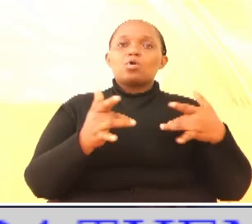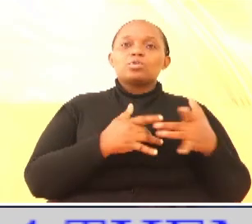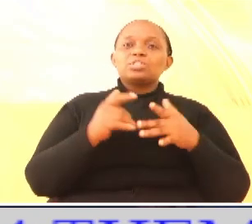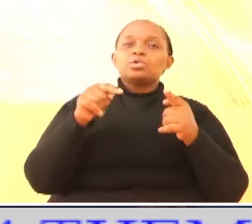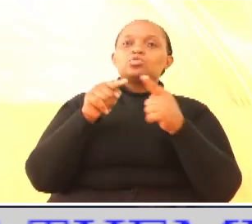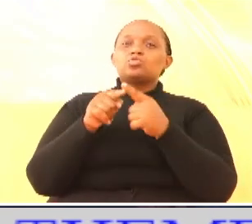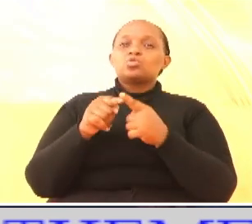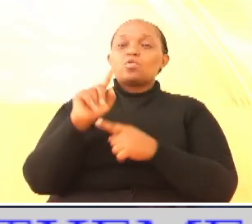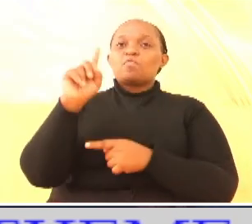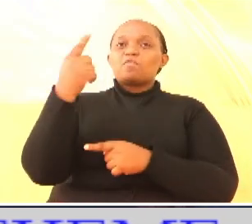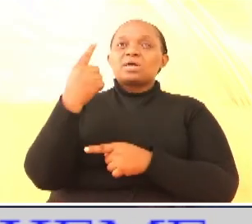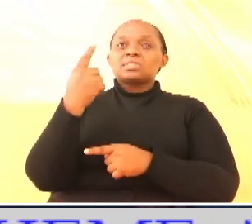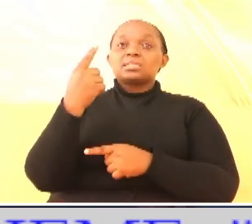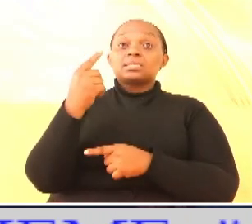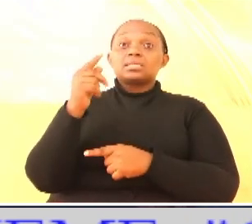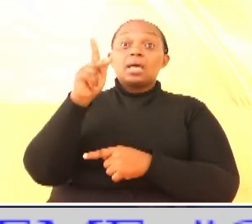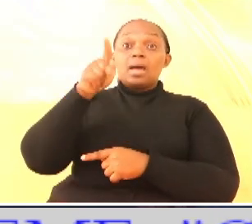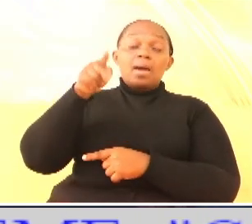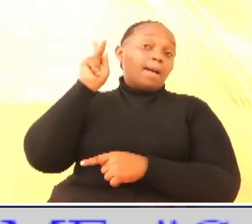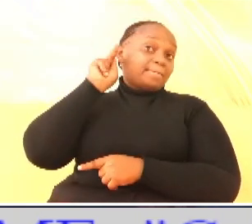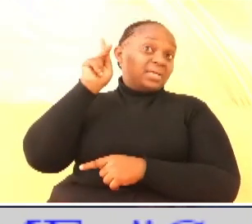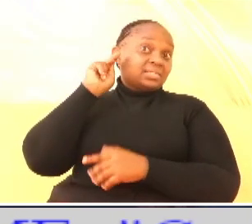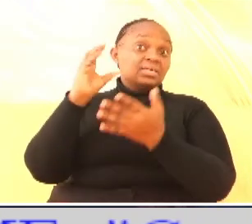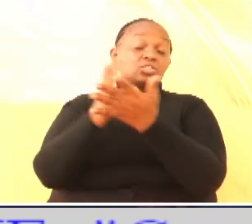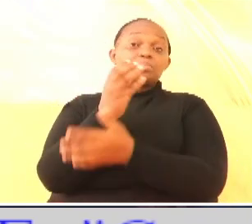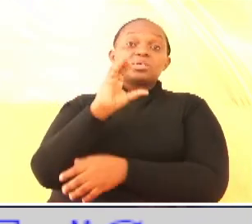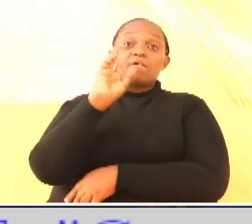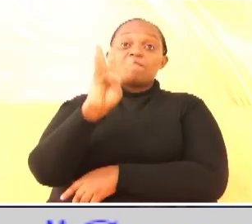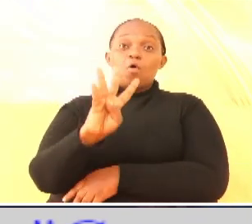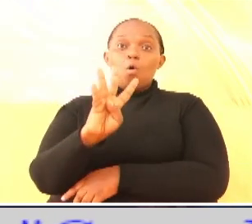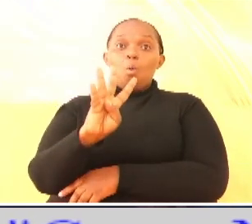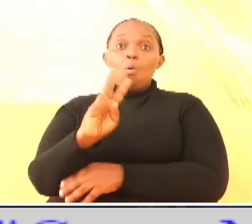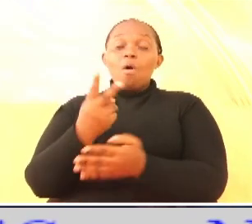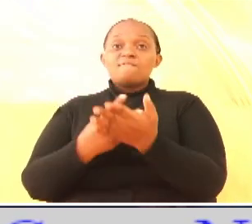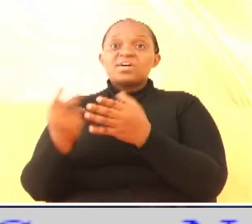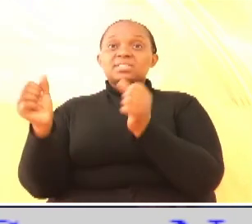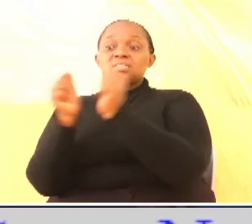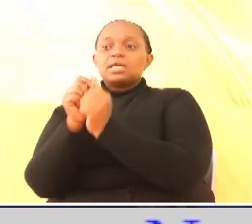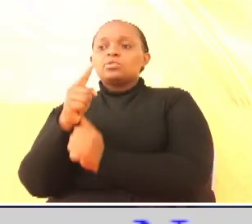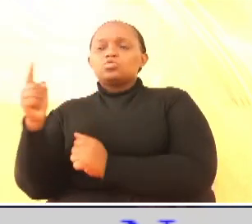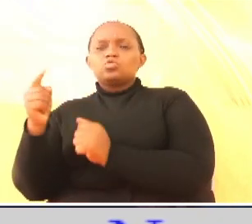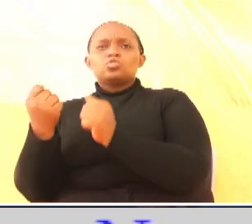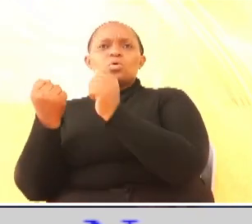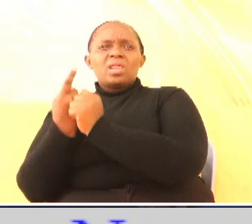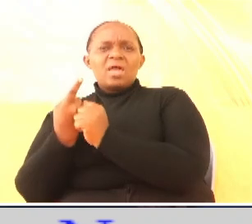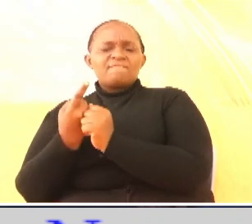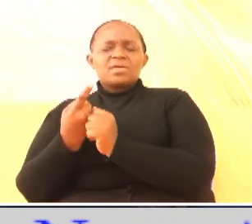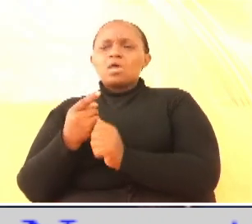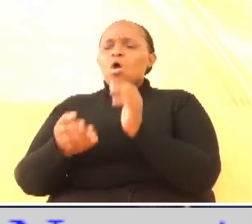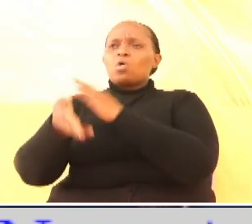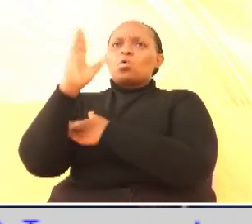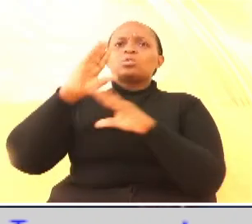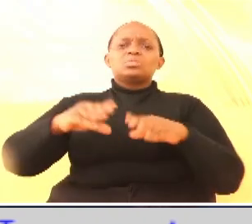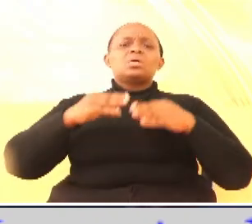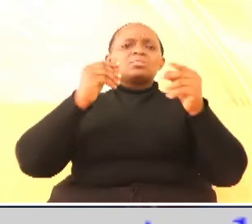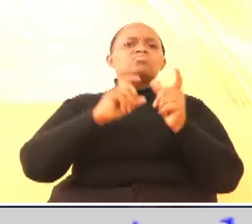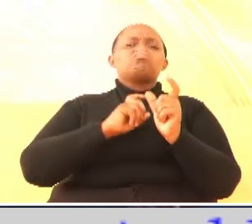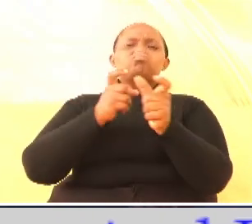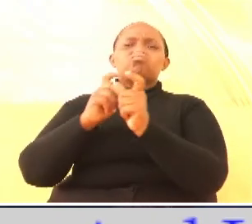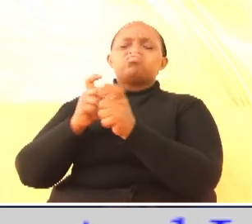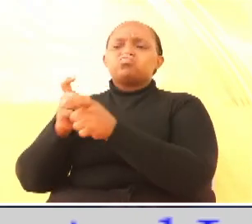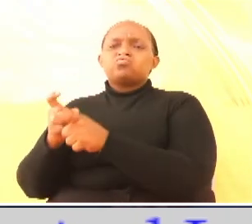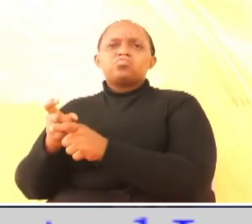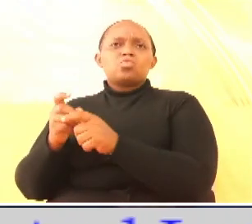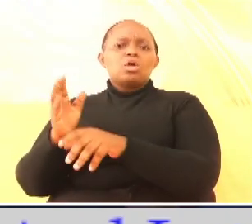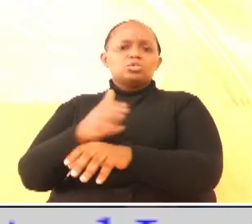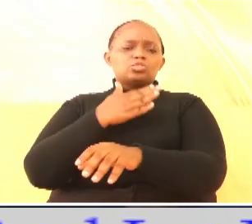Petero. 1 Peter chapter 4, verse 10 to 11. Ya kwamba Mungu ametupatia vipawa hivyo vyote vya kuongoza, vya